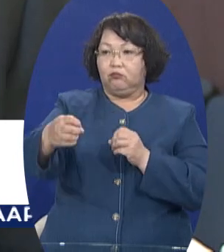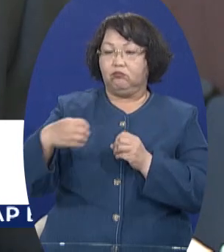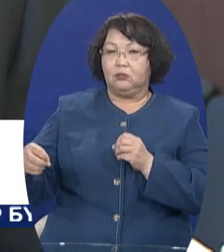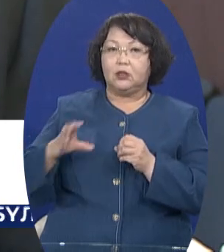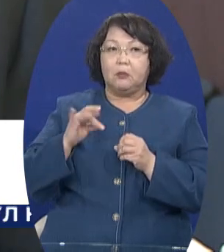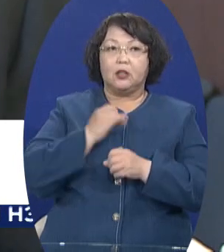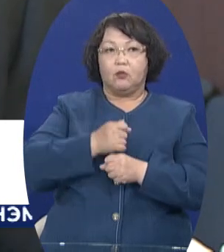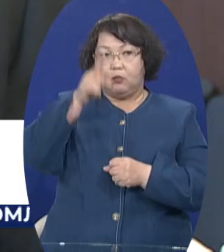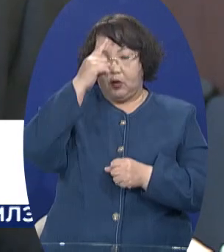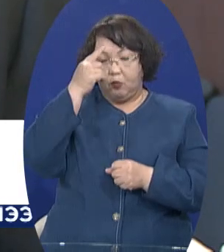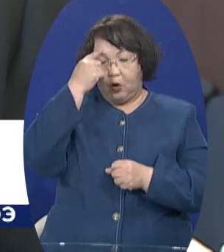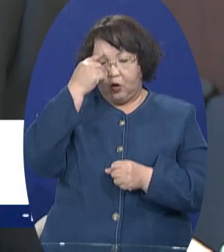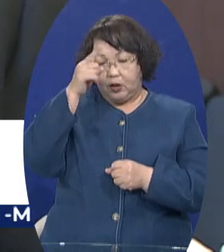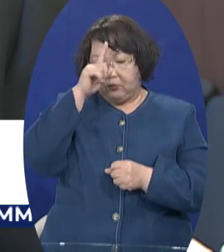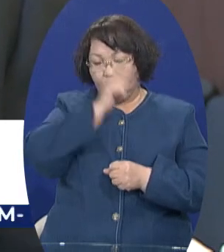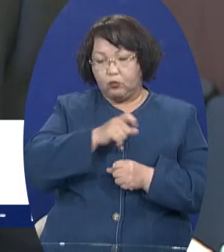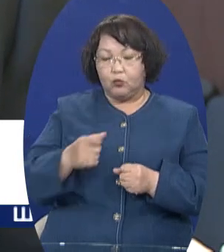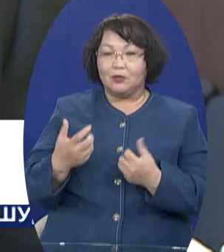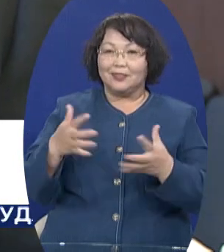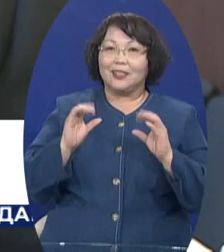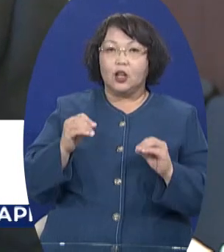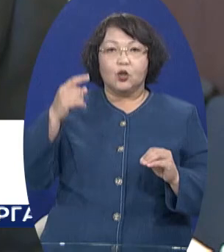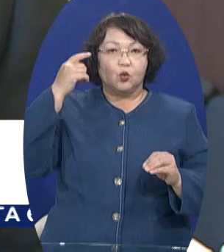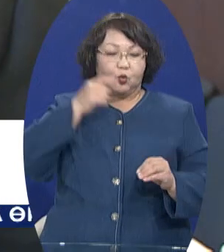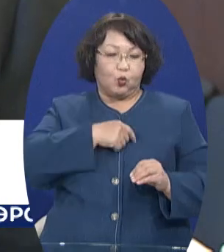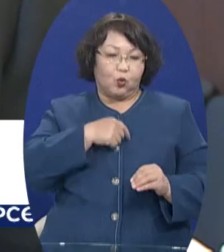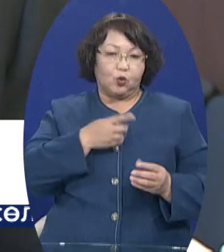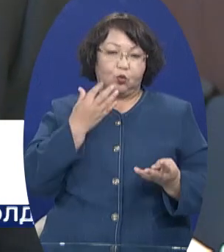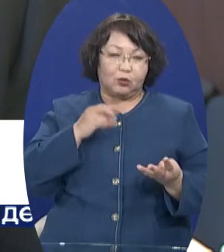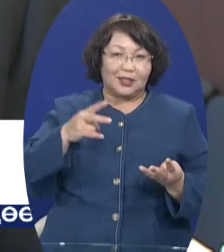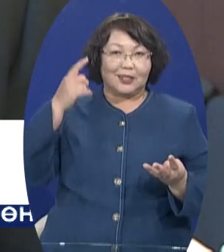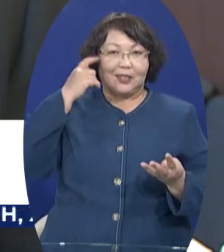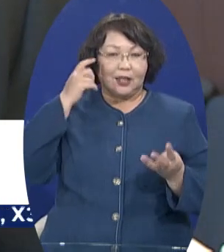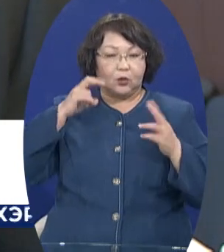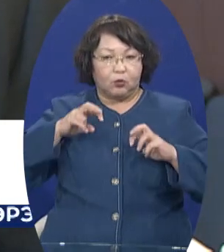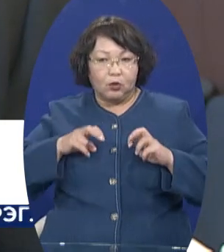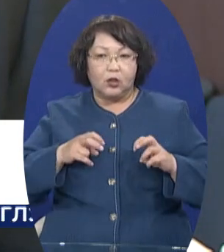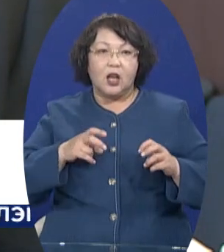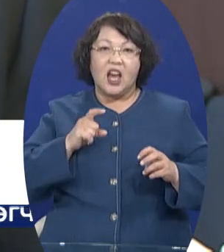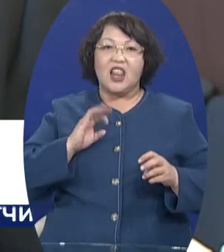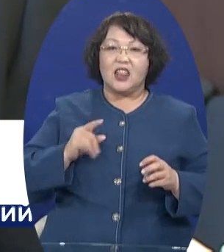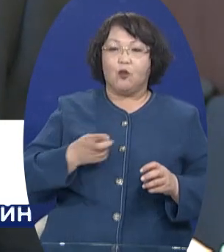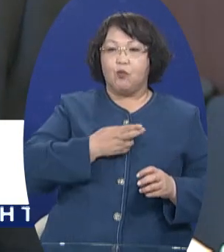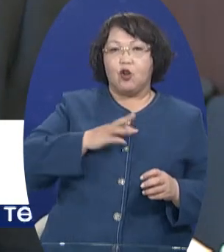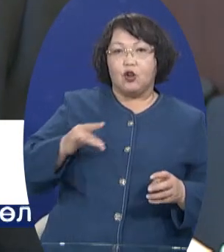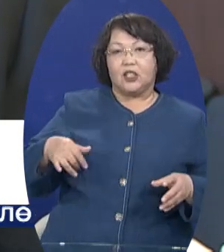мэнд, хавдар, зүрх судас, тархи судлал, элэг бөөр шилжүүлэн суулгах чиглэлээр сургах бодолтой байна.